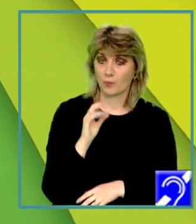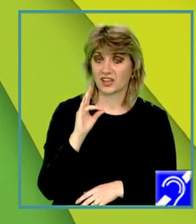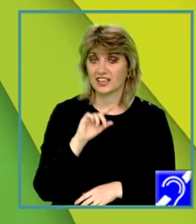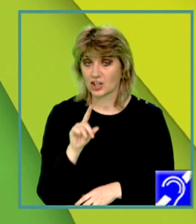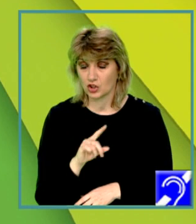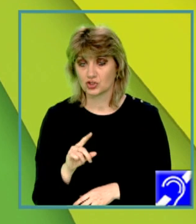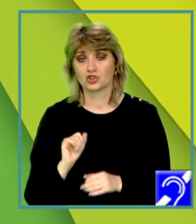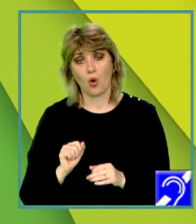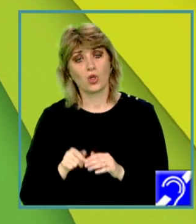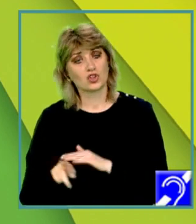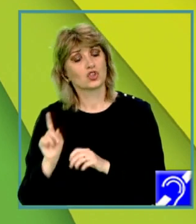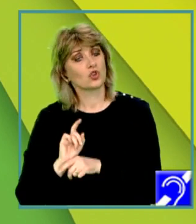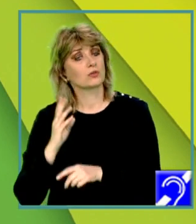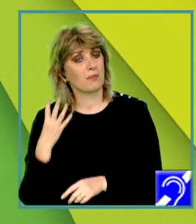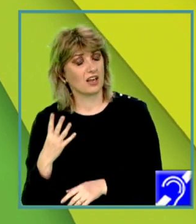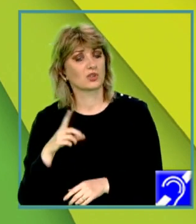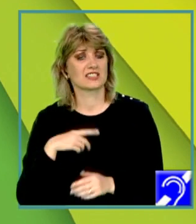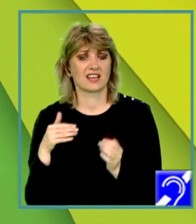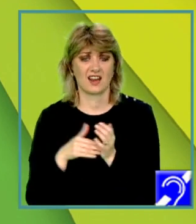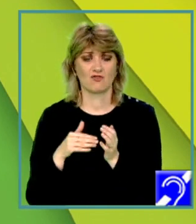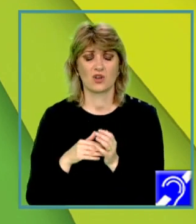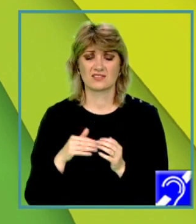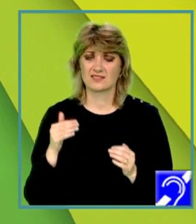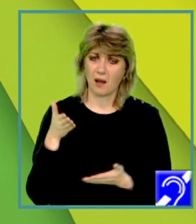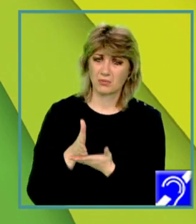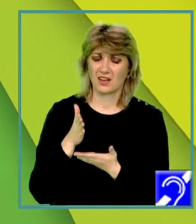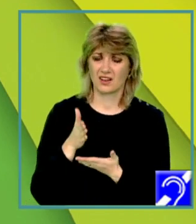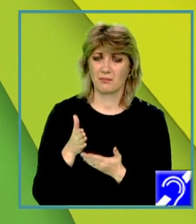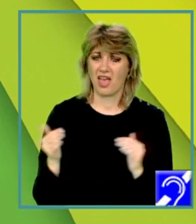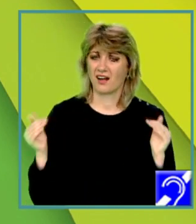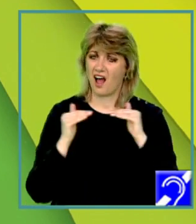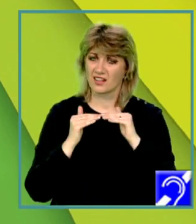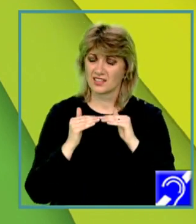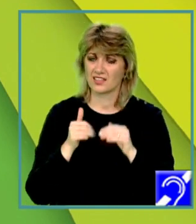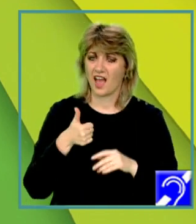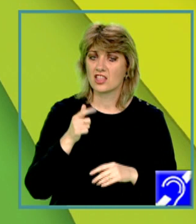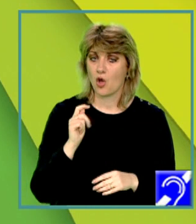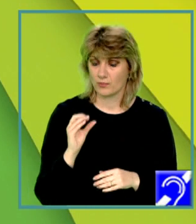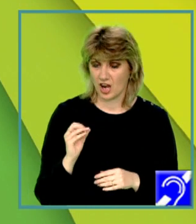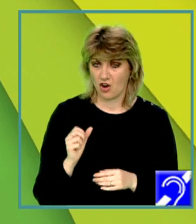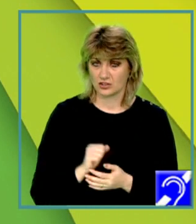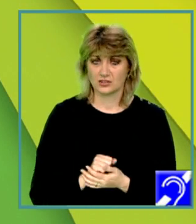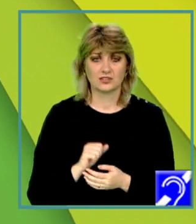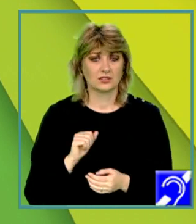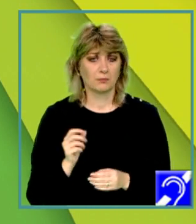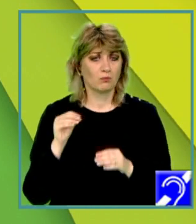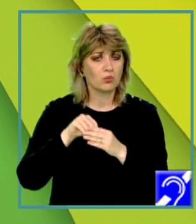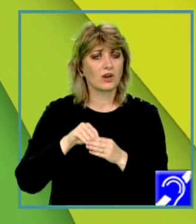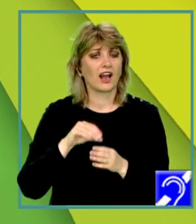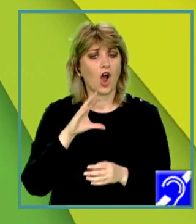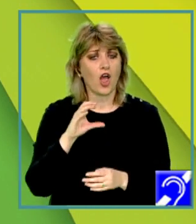și au ieșit tot patru este nevoie să restabilim egalitatea Tomi lor prin punerea